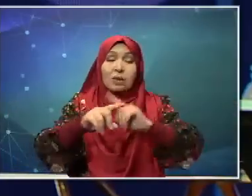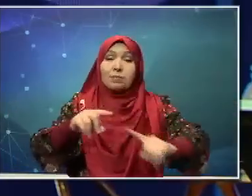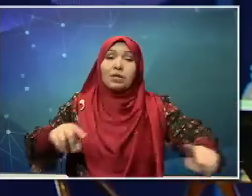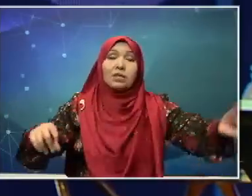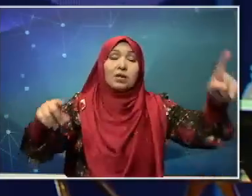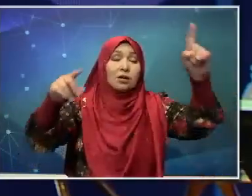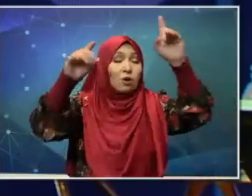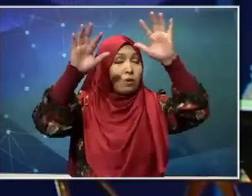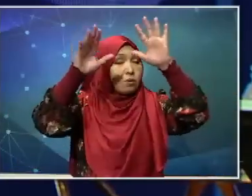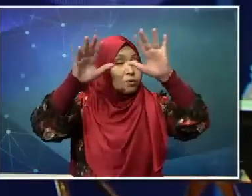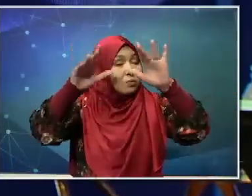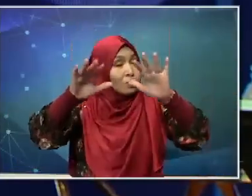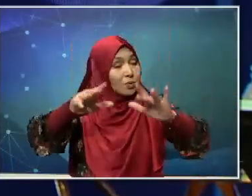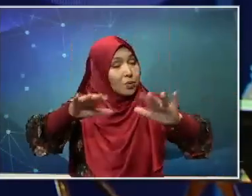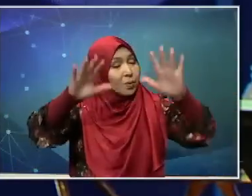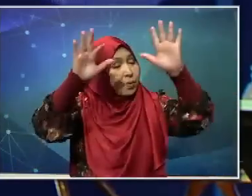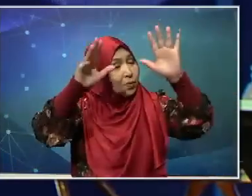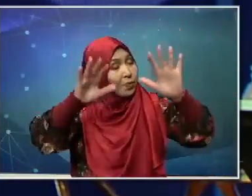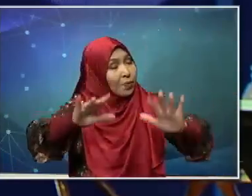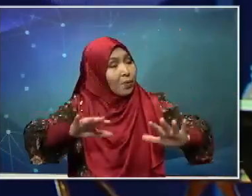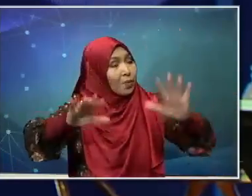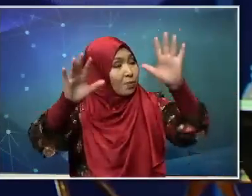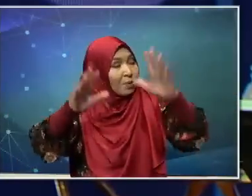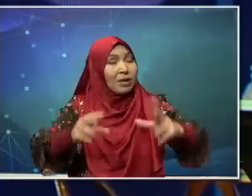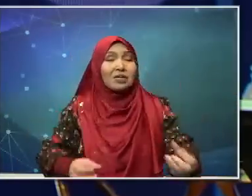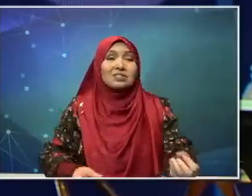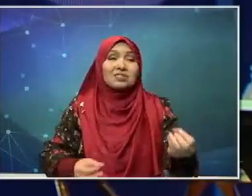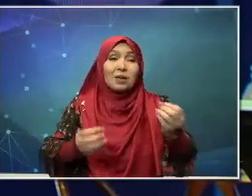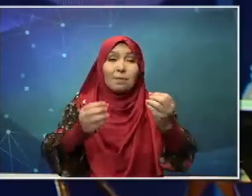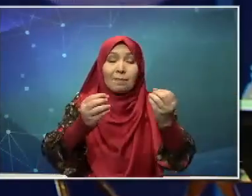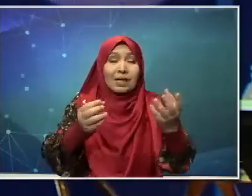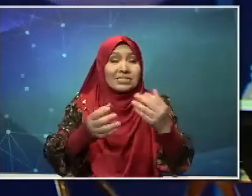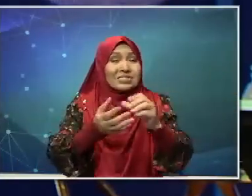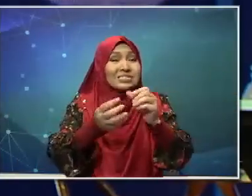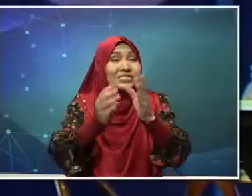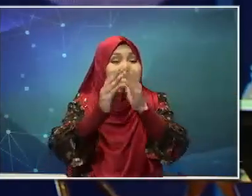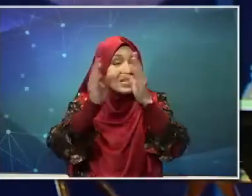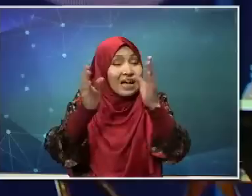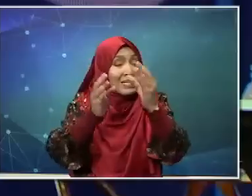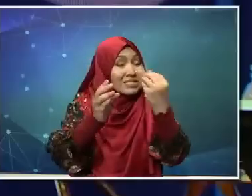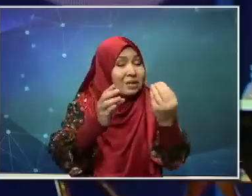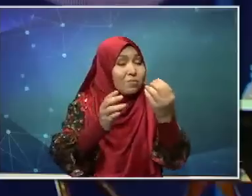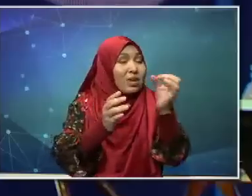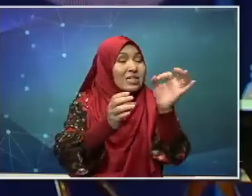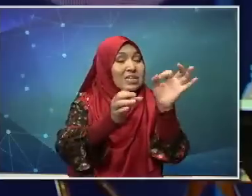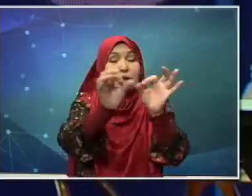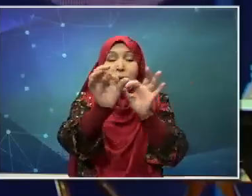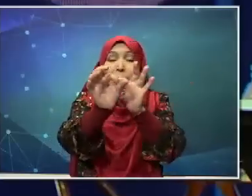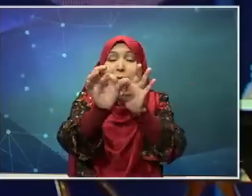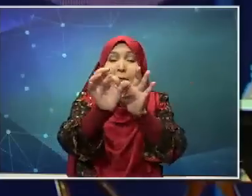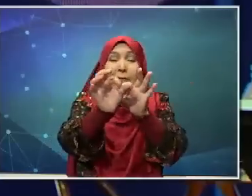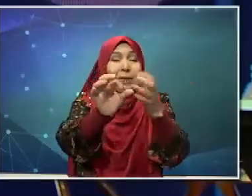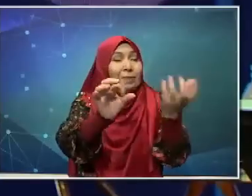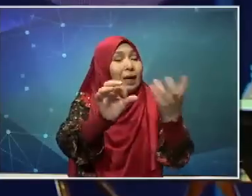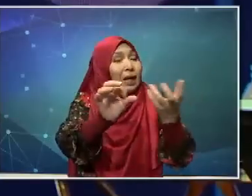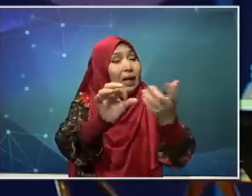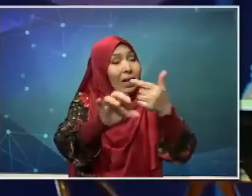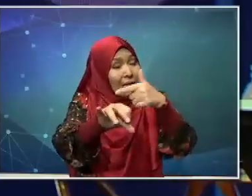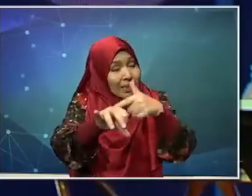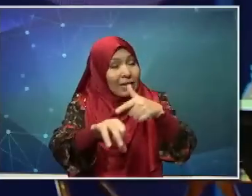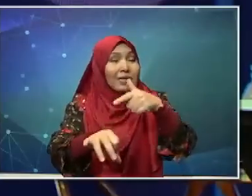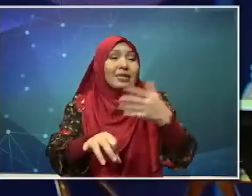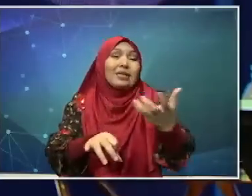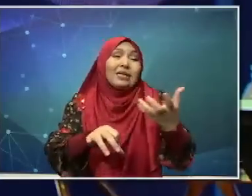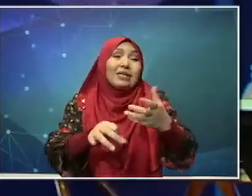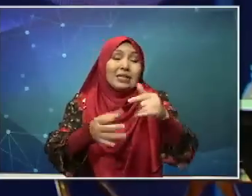dengar rintik-rintik kecil tersebut ya besar sedikitpun dah jadi aib tutup pun dia memang menyakitkan make ini adalah salah